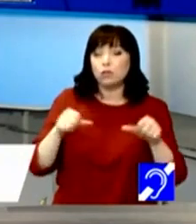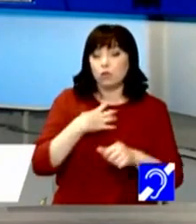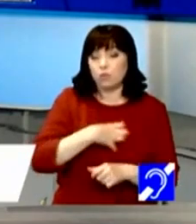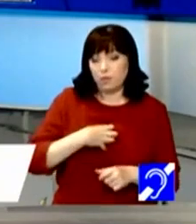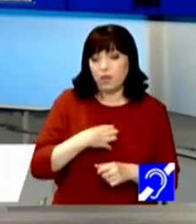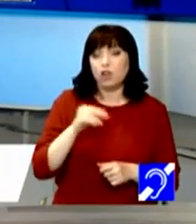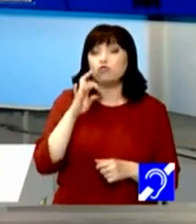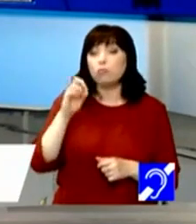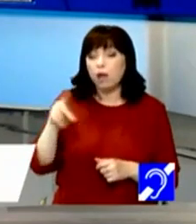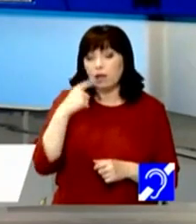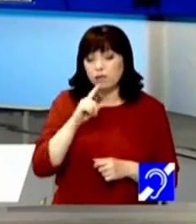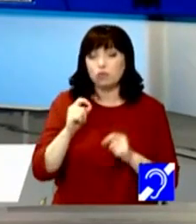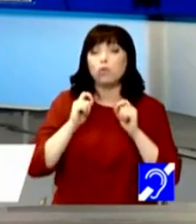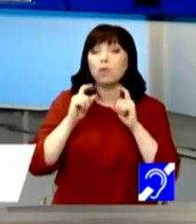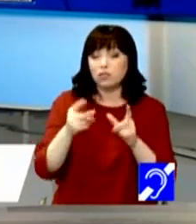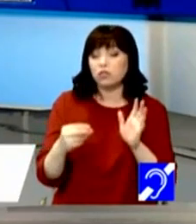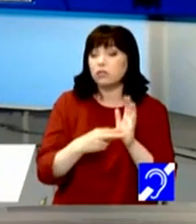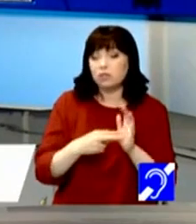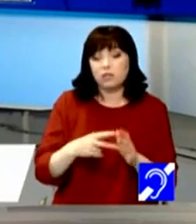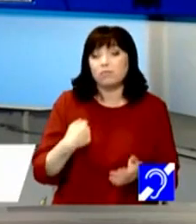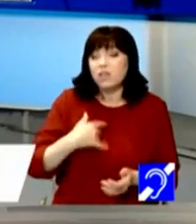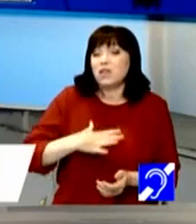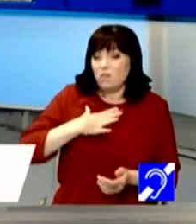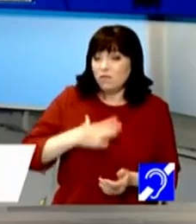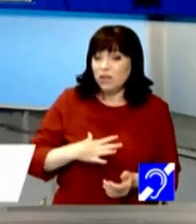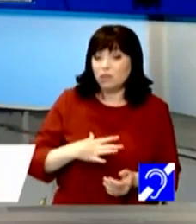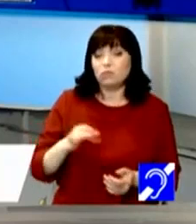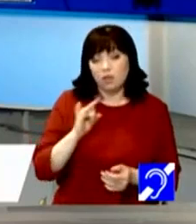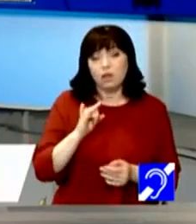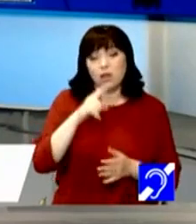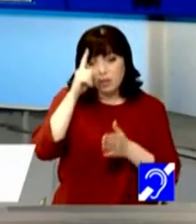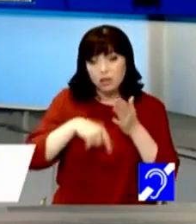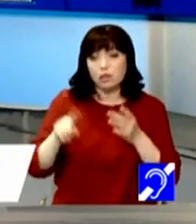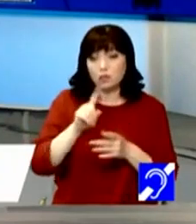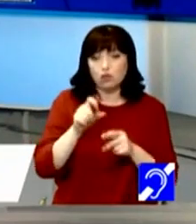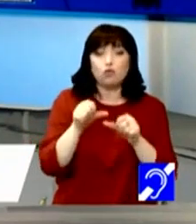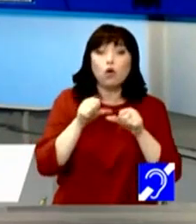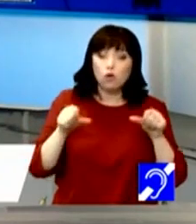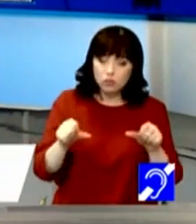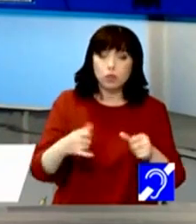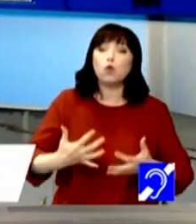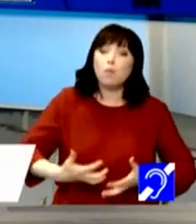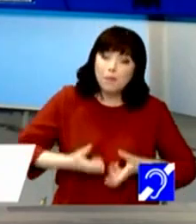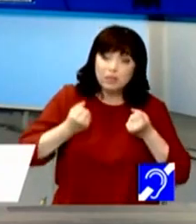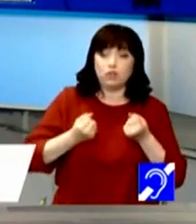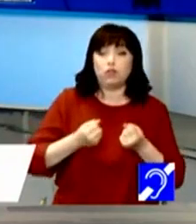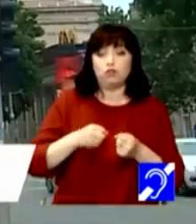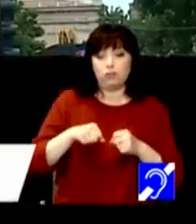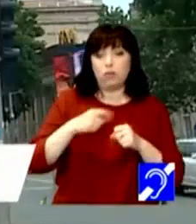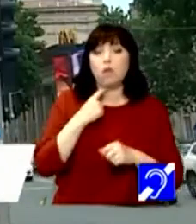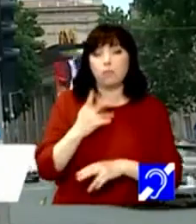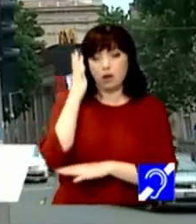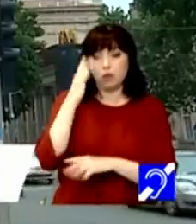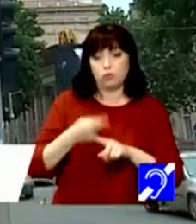că majorarea prețului biletelor este inevitabilă și se așteaptă ca măsura să fie susținută de consilieri.